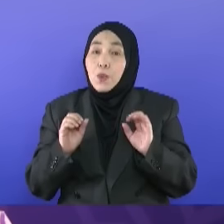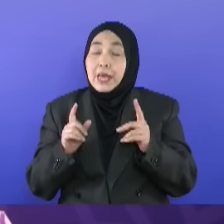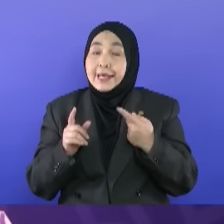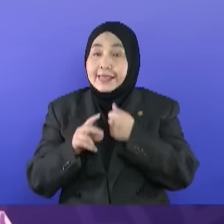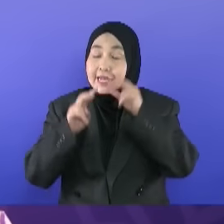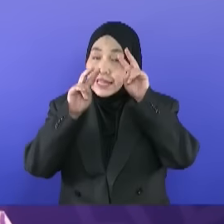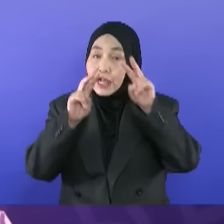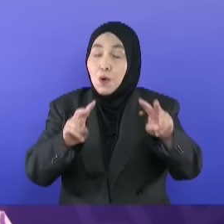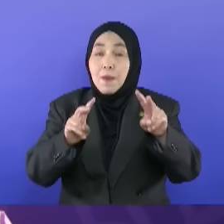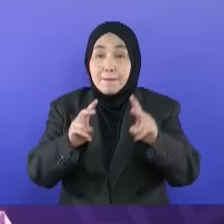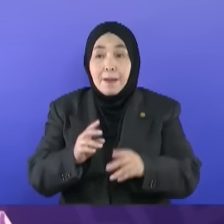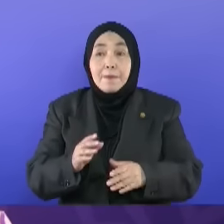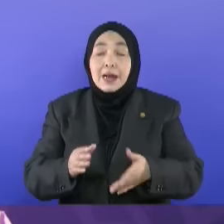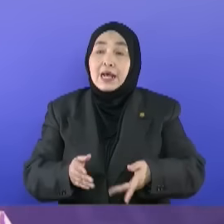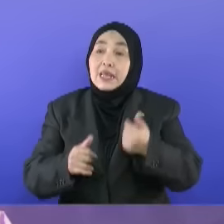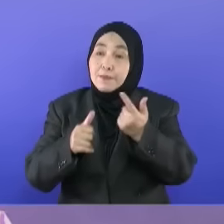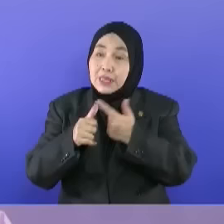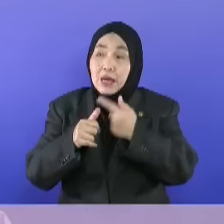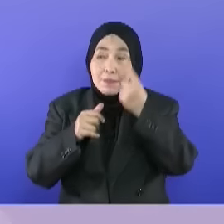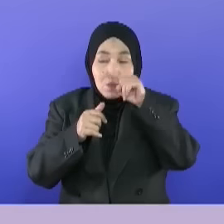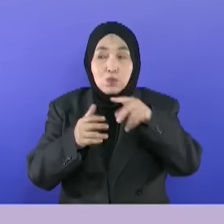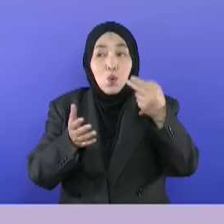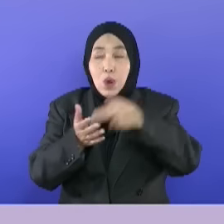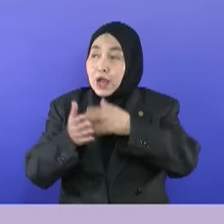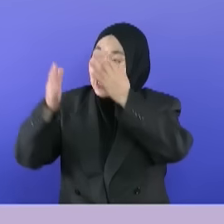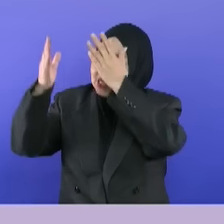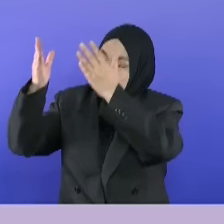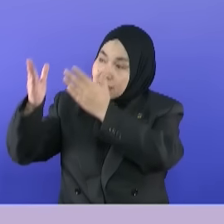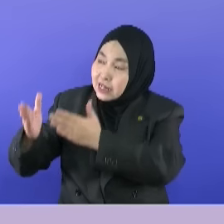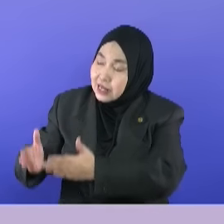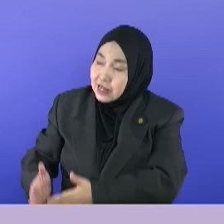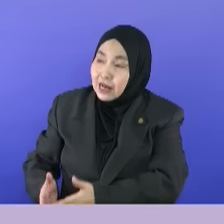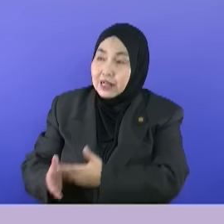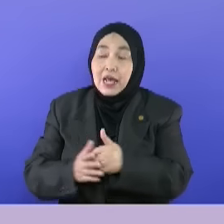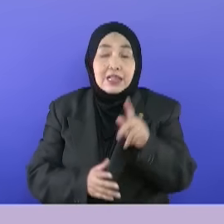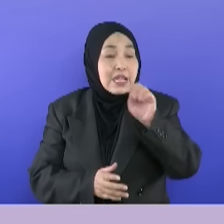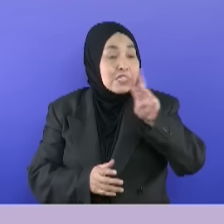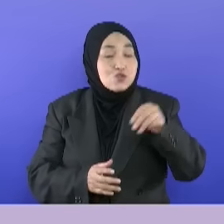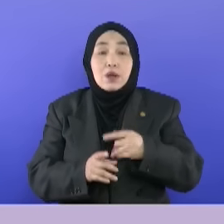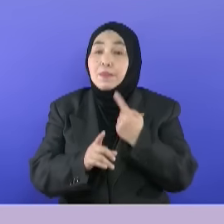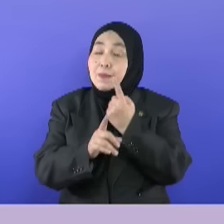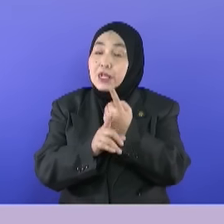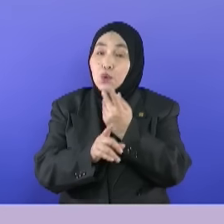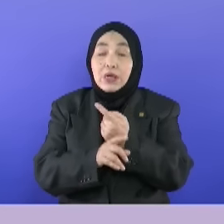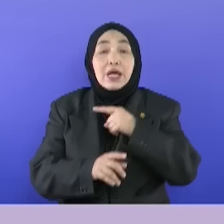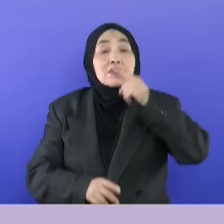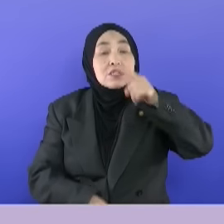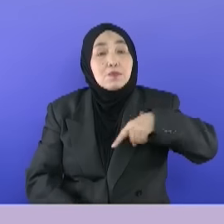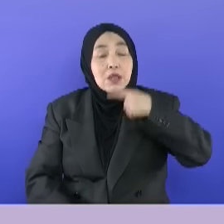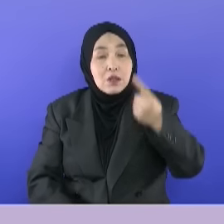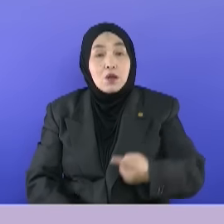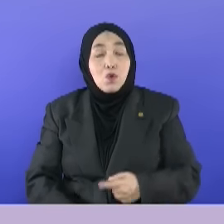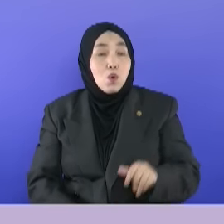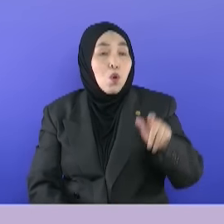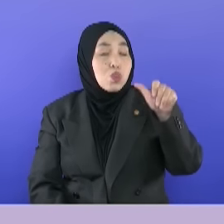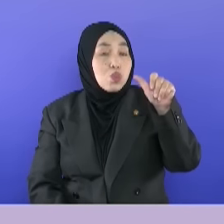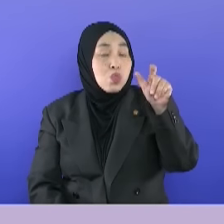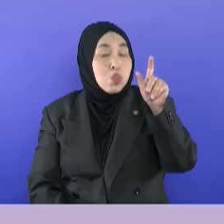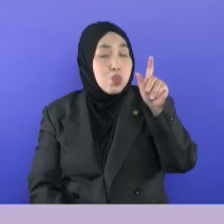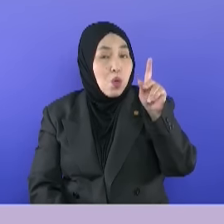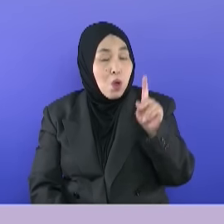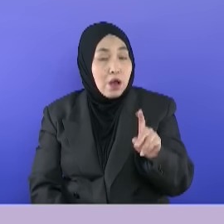kita lihat paparan yang pertama untuk ulang kaji tajwid kita. Membetulkan sebutan huruf dadah